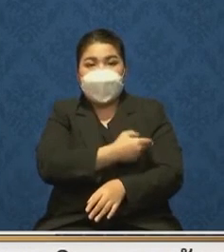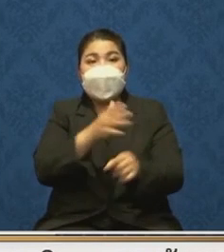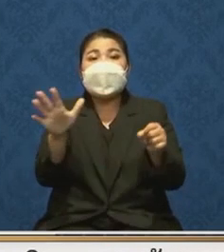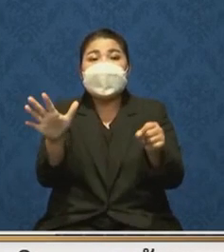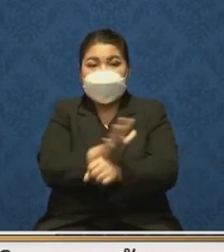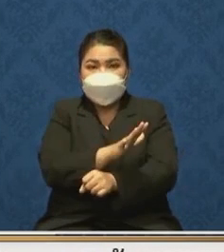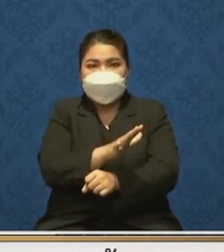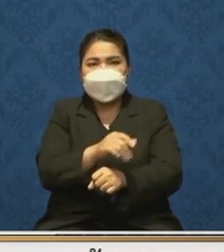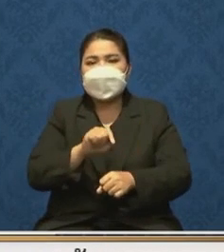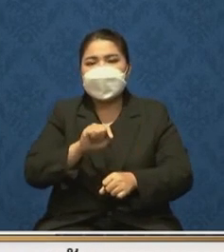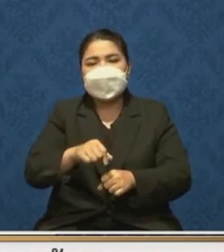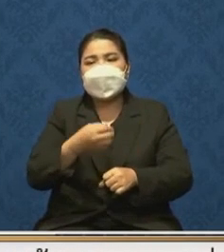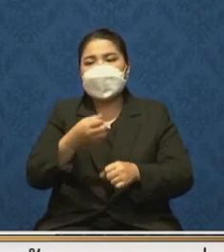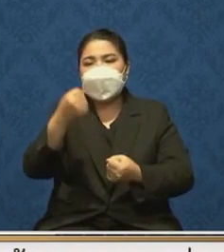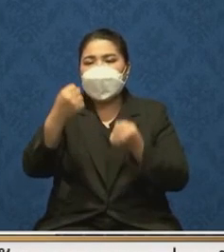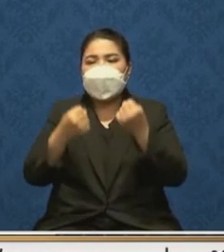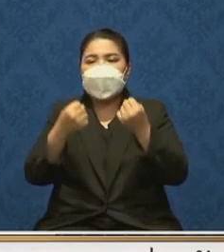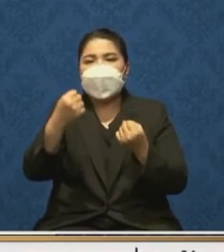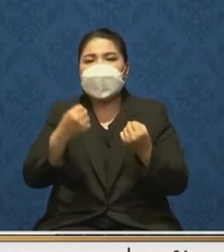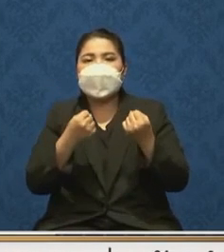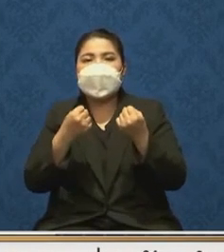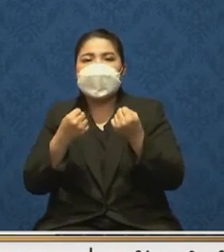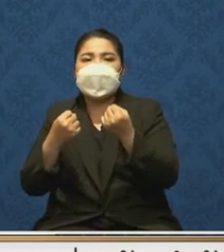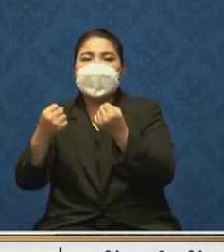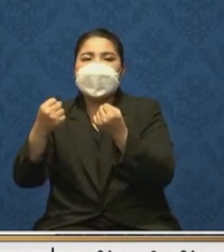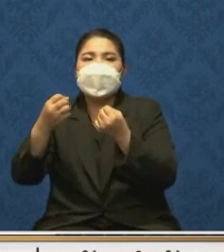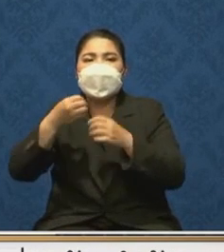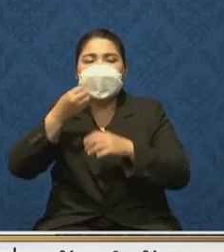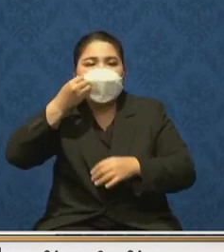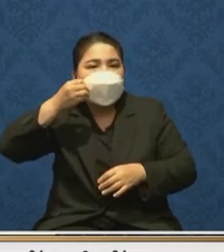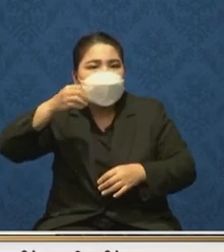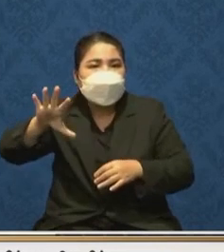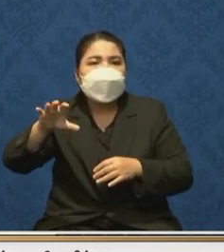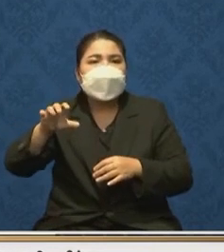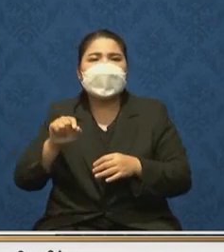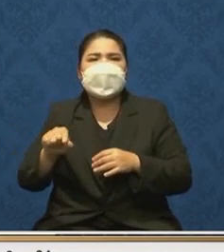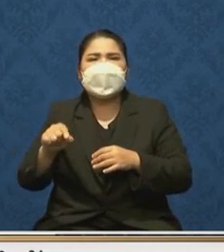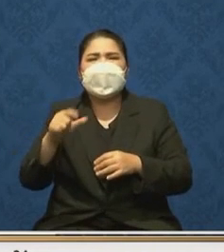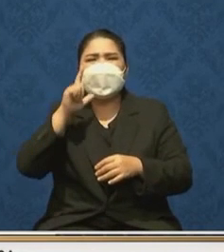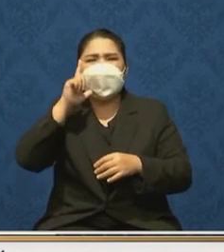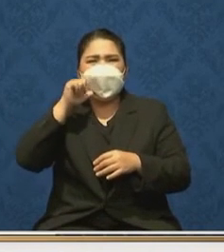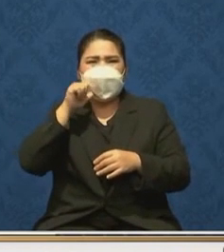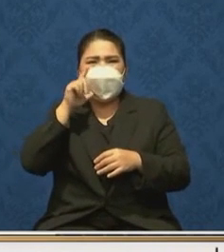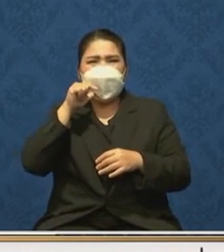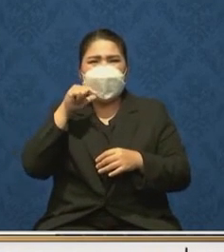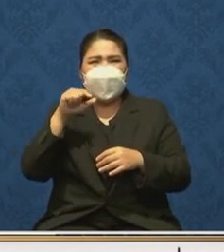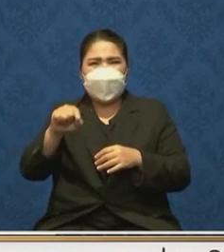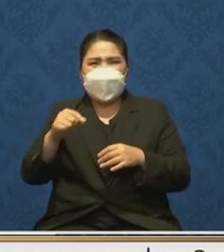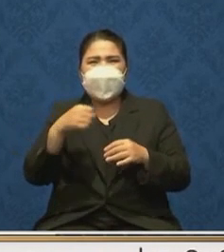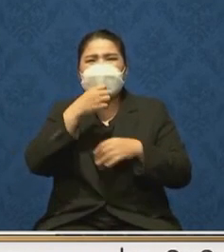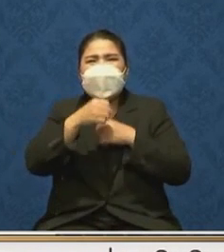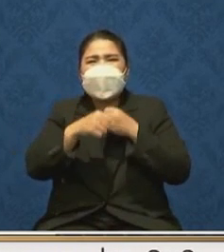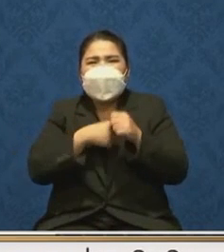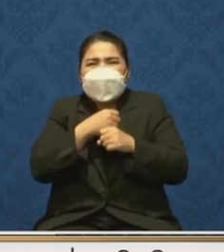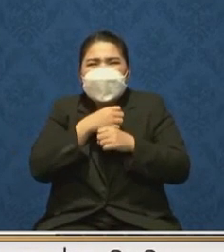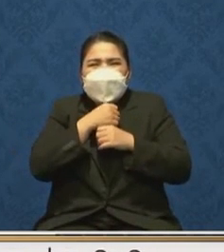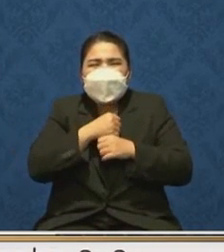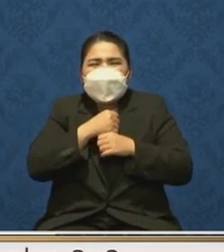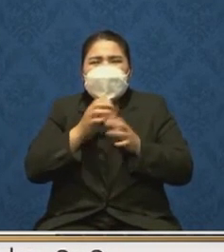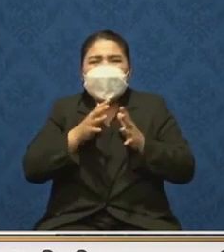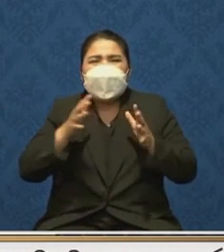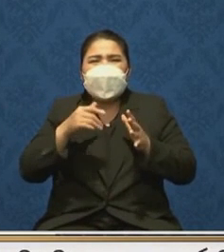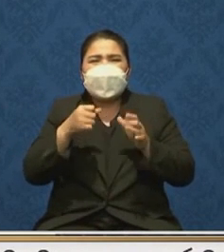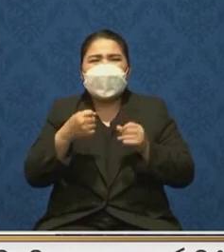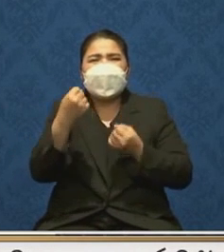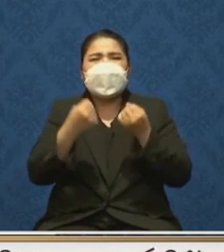ลดกลบบ้านมาถึงบ้านมานดาอายุมากก็ไม่อยากเข้าไป เพ่เกลงจะไปติดมานดาก็ขับล